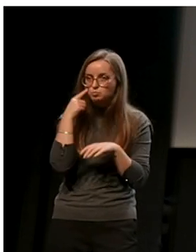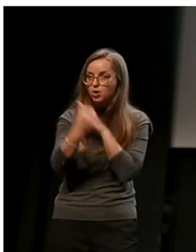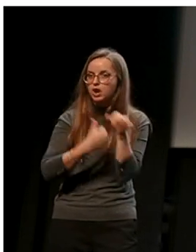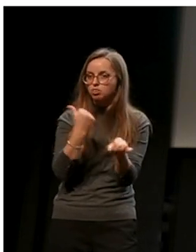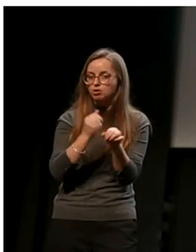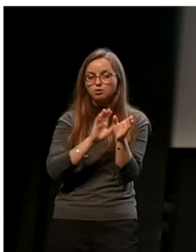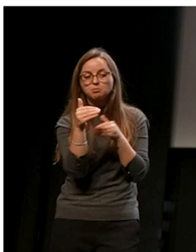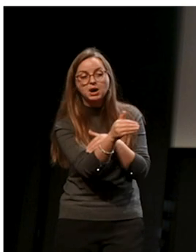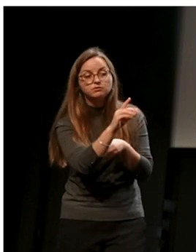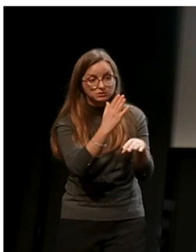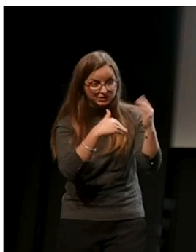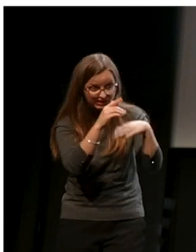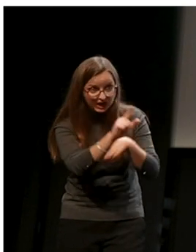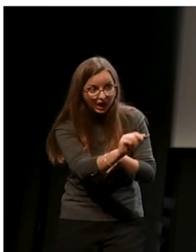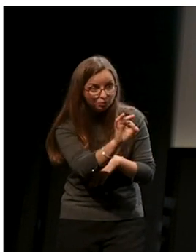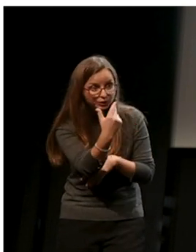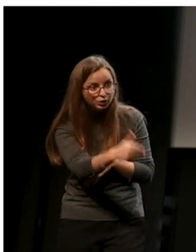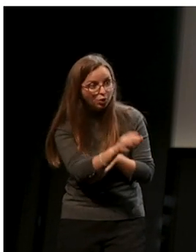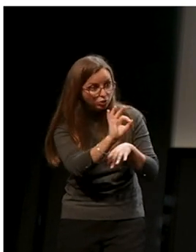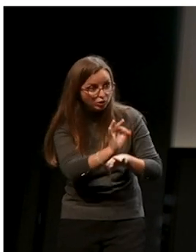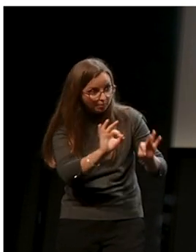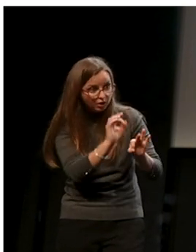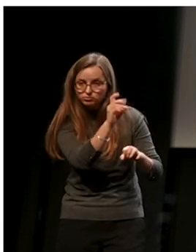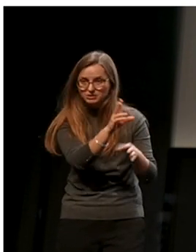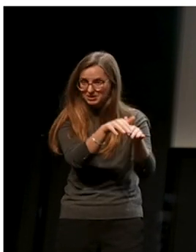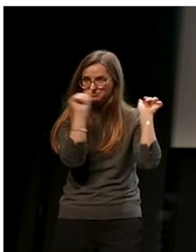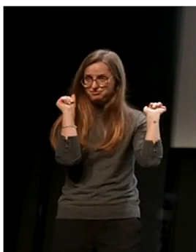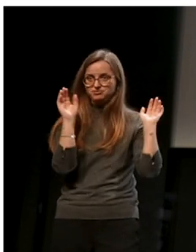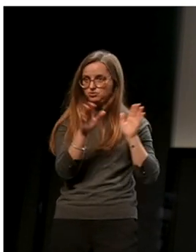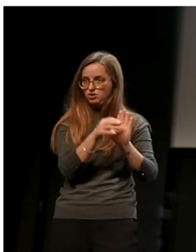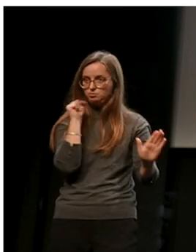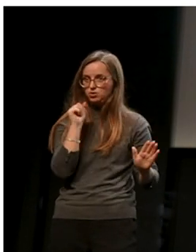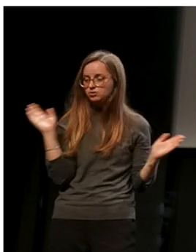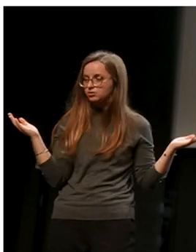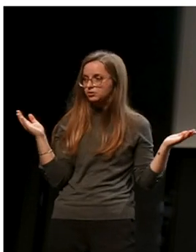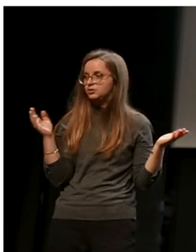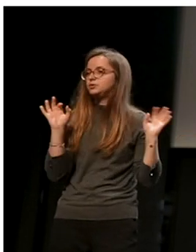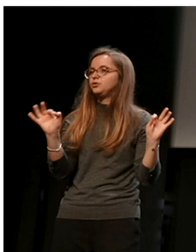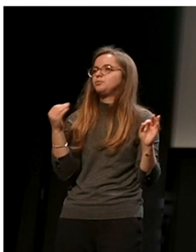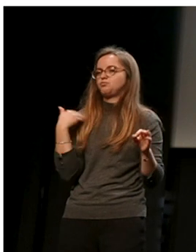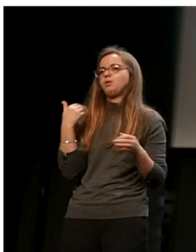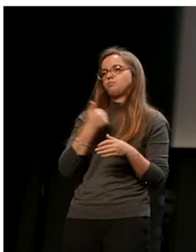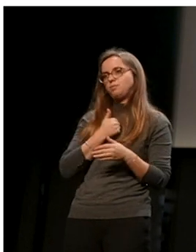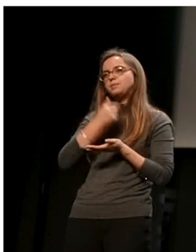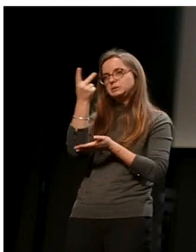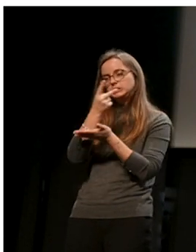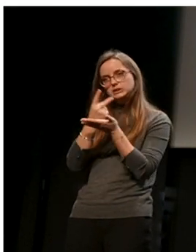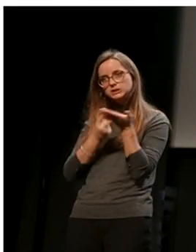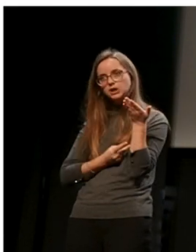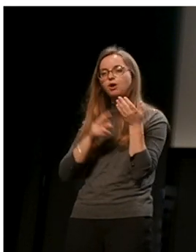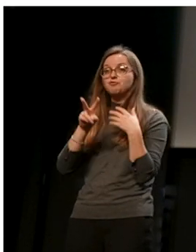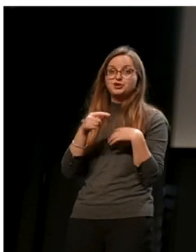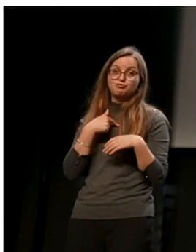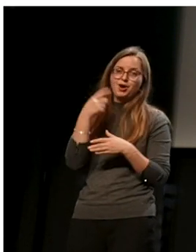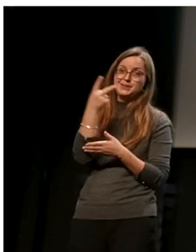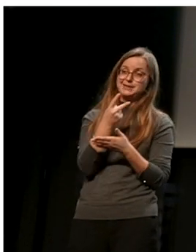boulot derrière? Non. Et puis au fur et à mesure, en fait, comme il y a des gens qui moi je quand je dessine, je suis peut-être même pas le meilleur,